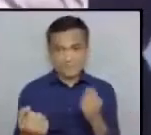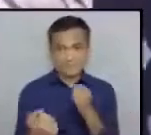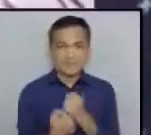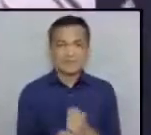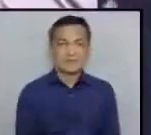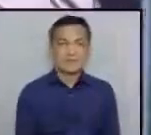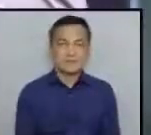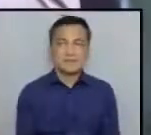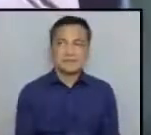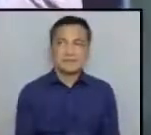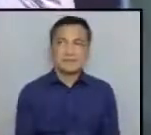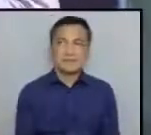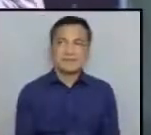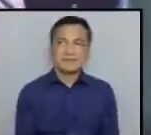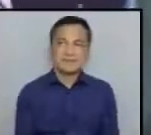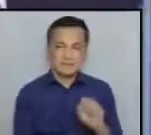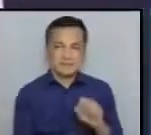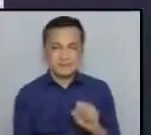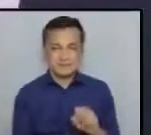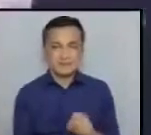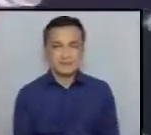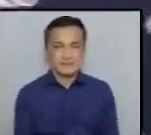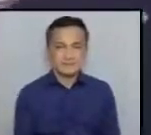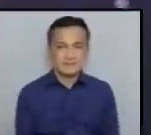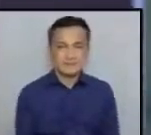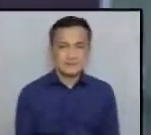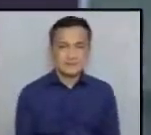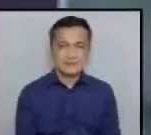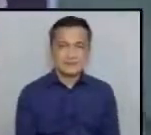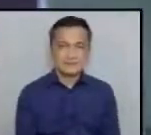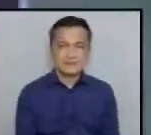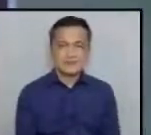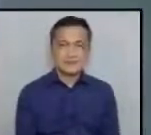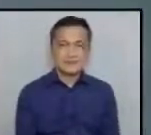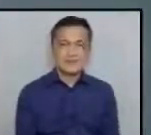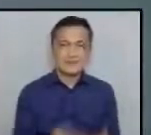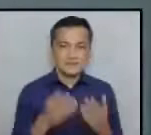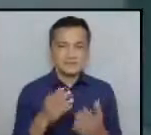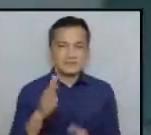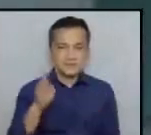mga participants. Go kami, Miss Beth. Maraming salamat, Miss Beth,